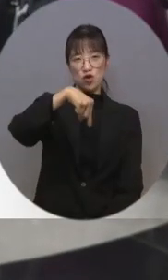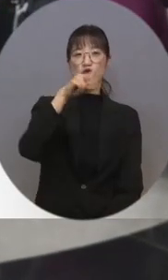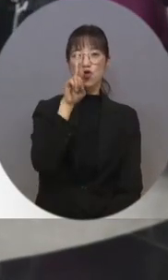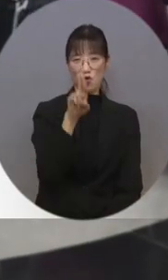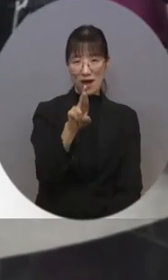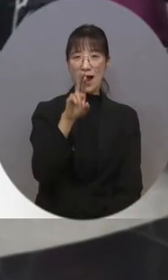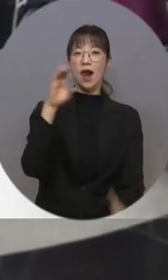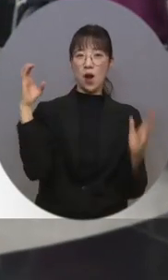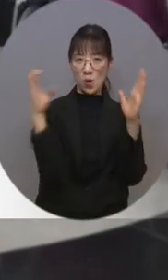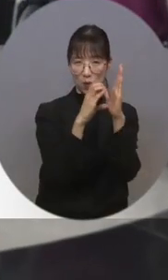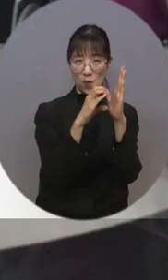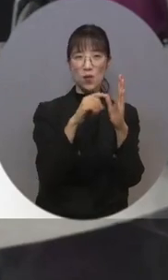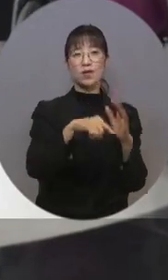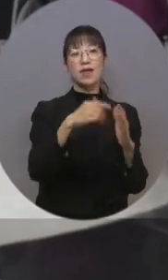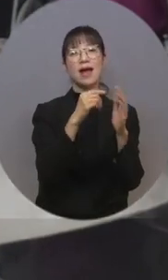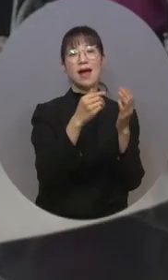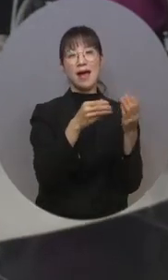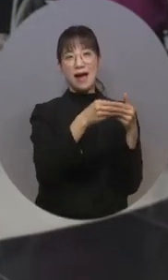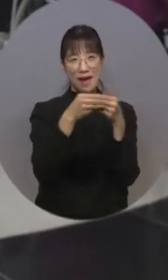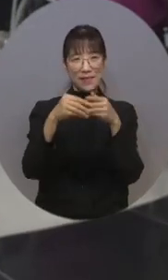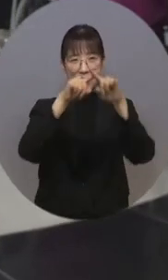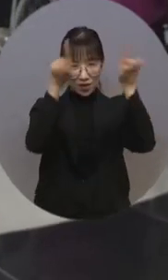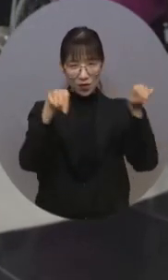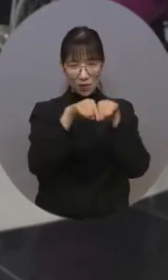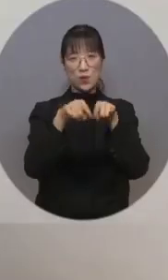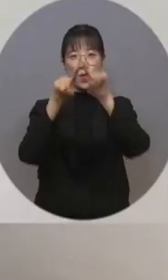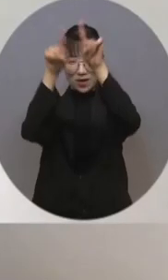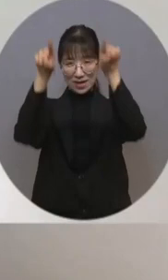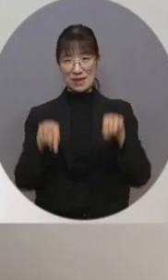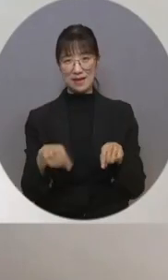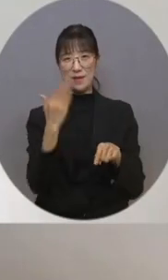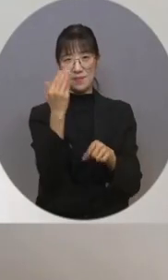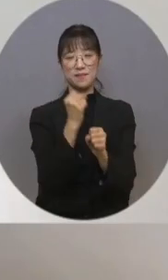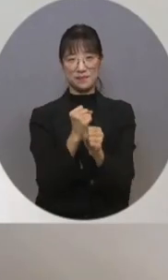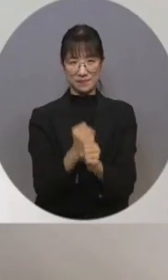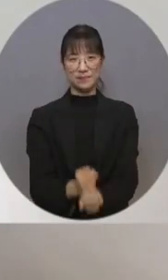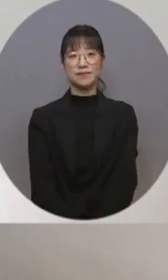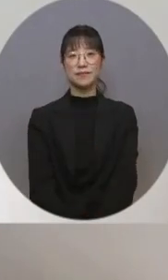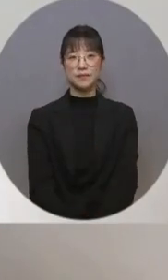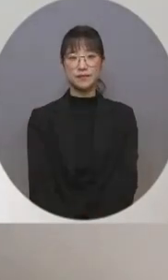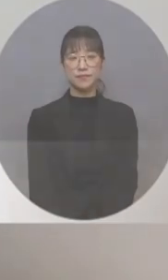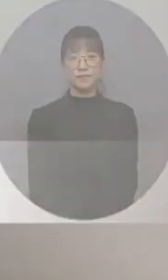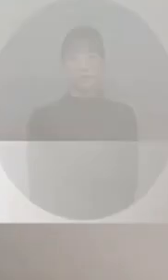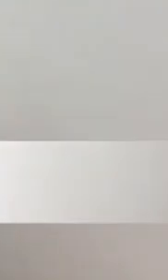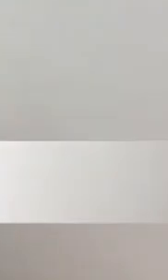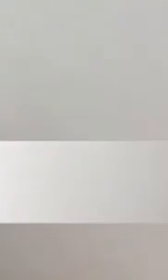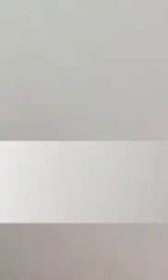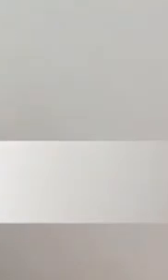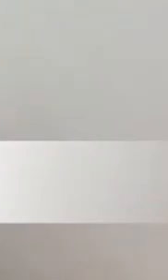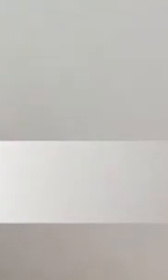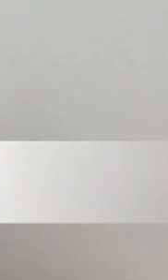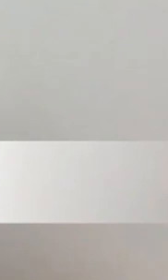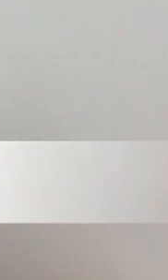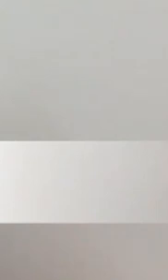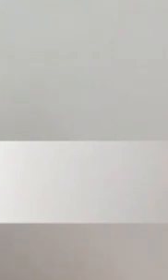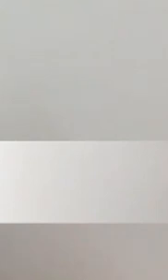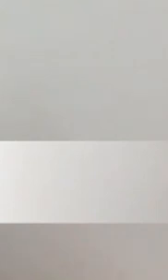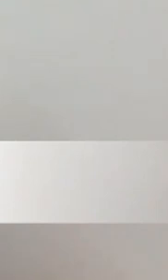관광 안내도와 입간판, 포스터를 제작했습니다. 농아인이 장흥 여행을 할